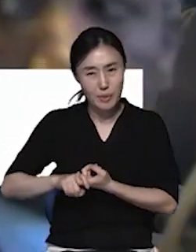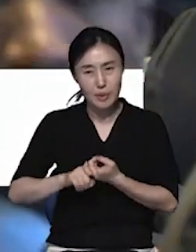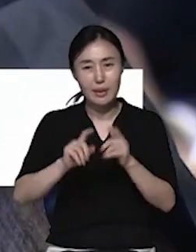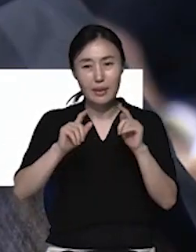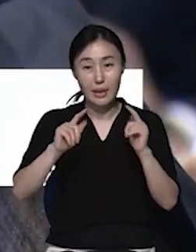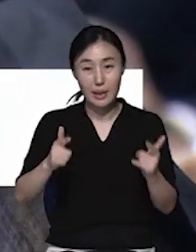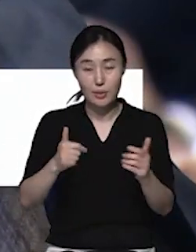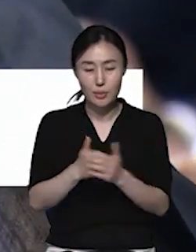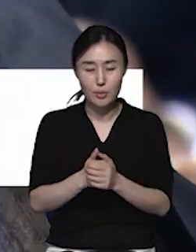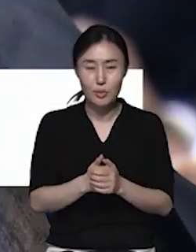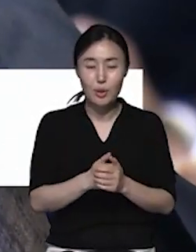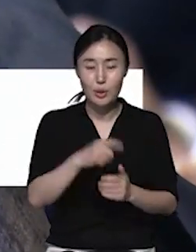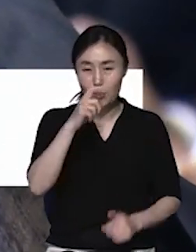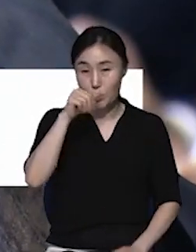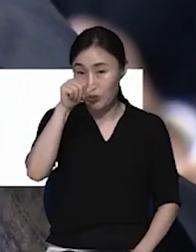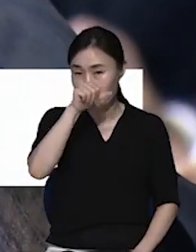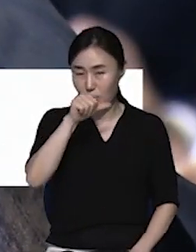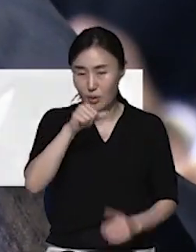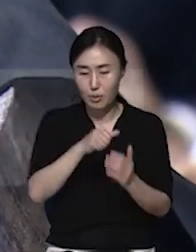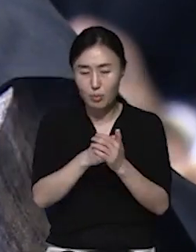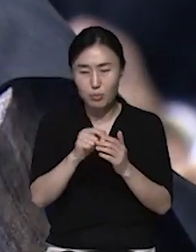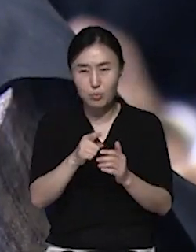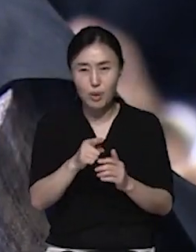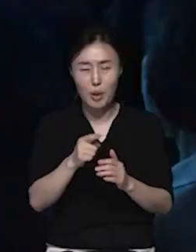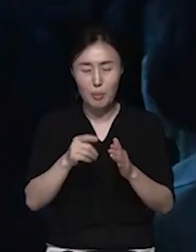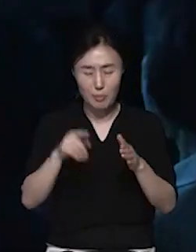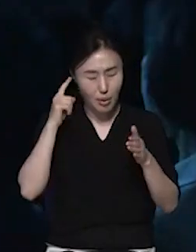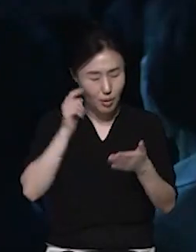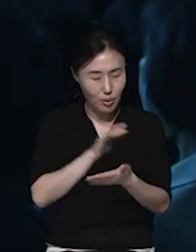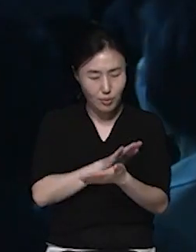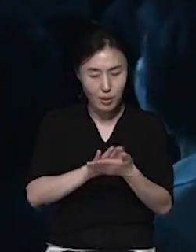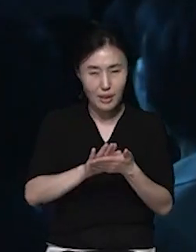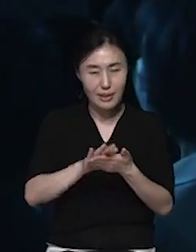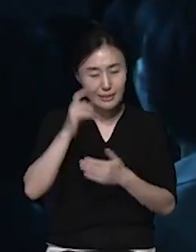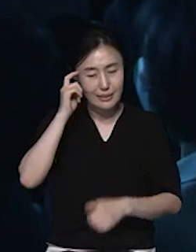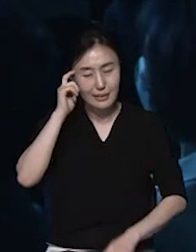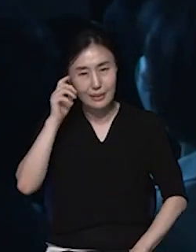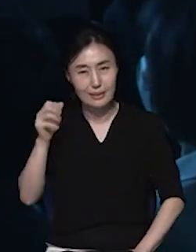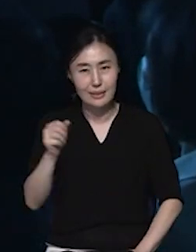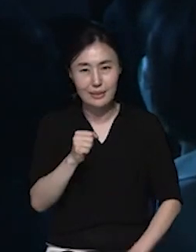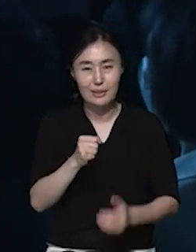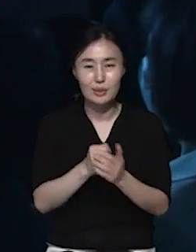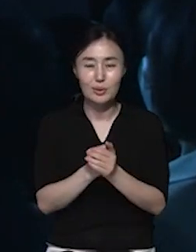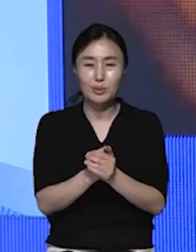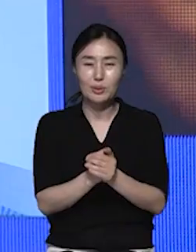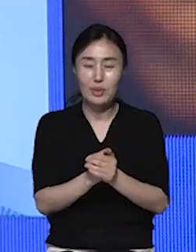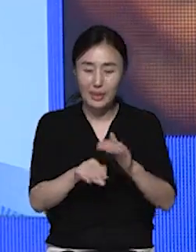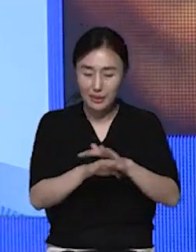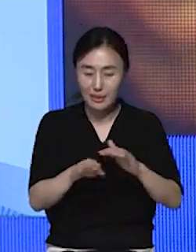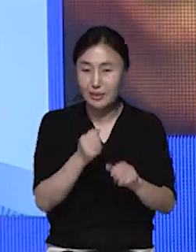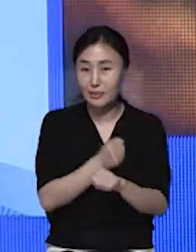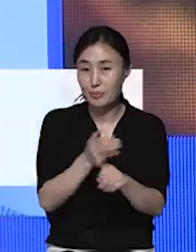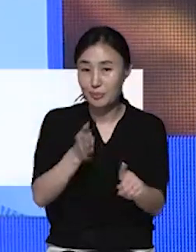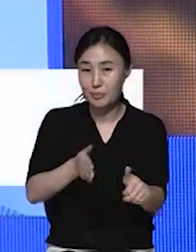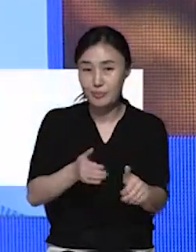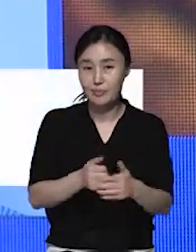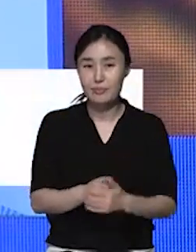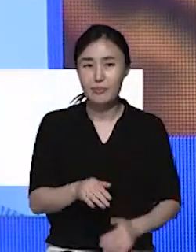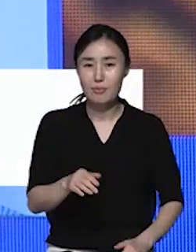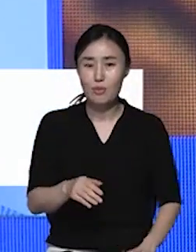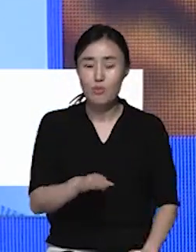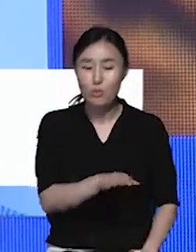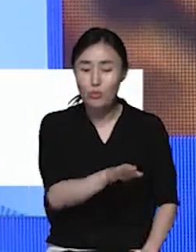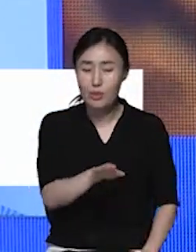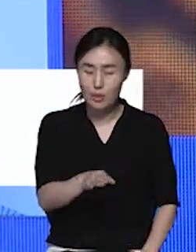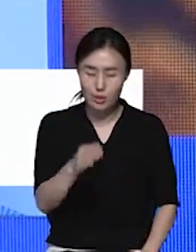세워진 철학이자 사상인 김대중 평화주의를 제시했습니다. 다행히 우리에게는 훌륭한 길잡이가